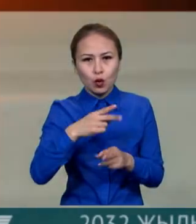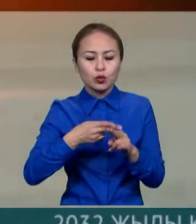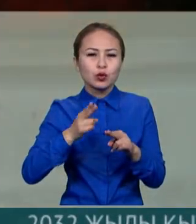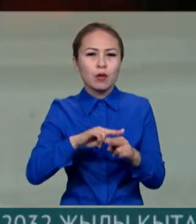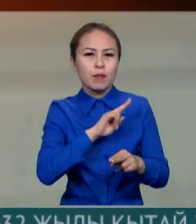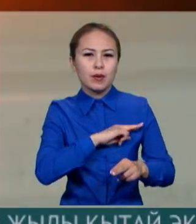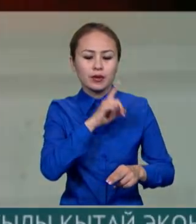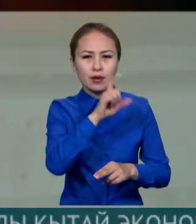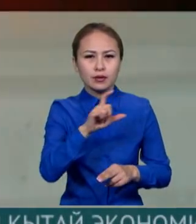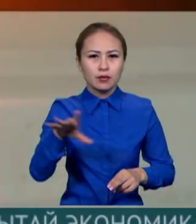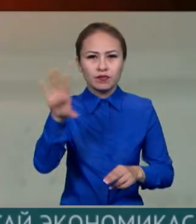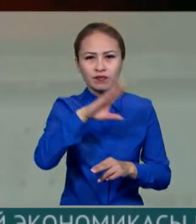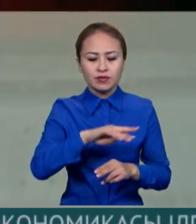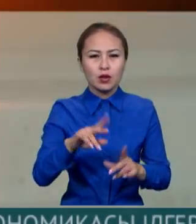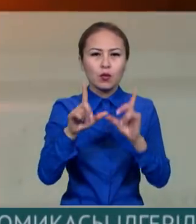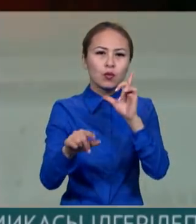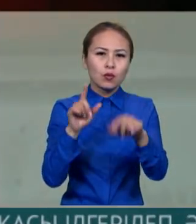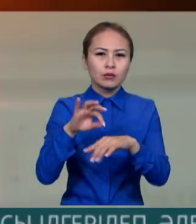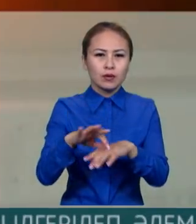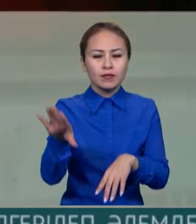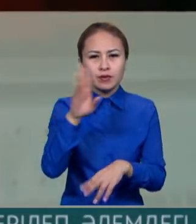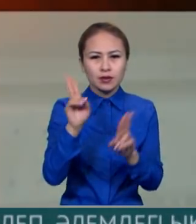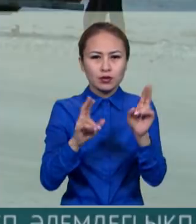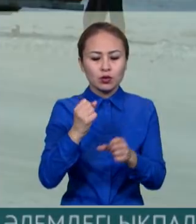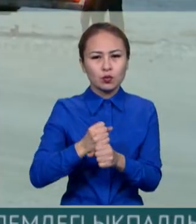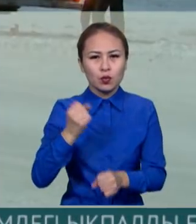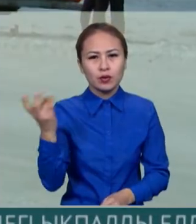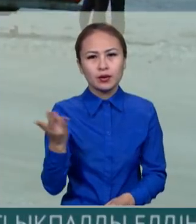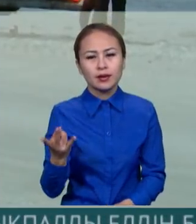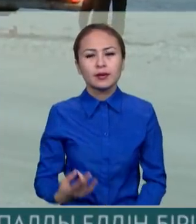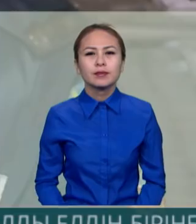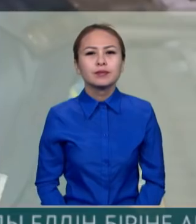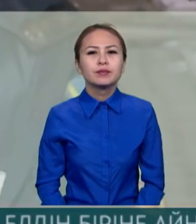қызметінің мамандары алыс сапарға шыққанда сақтық шараларын қатаң сақтауды ескертеді.